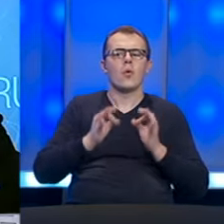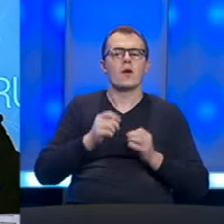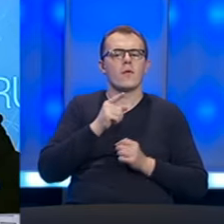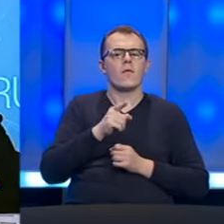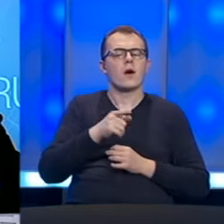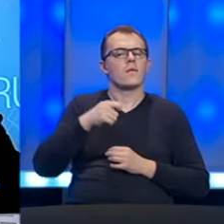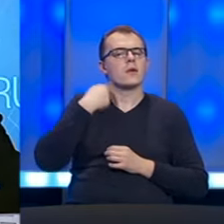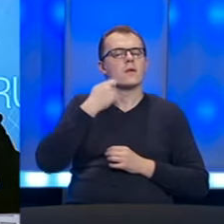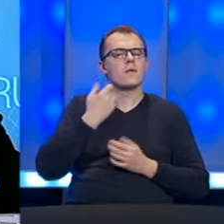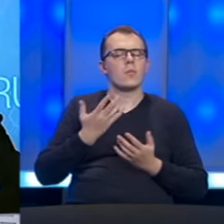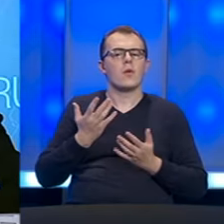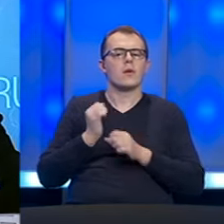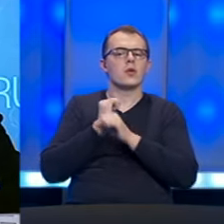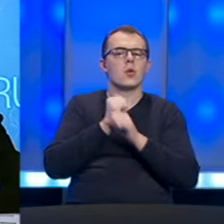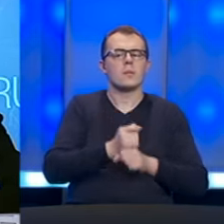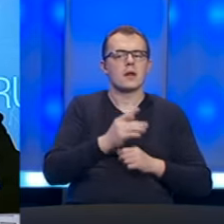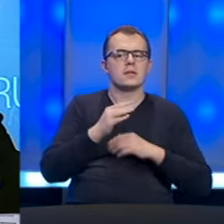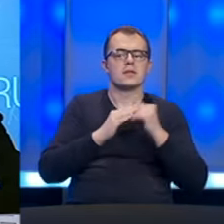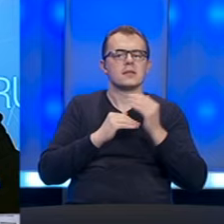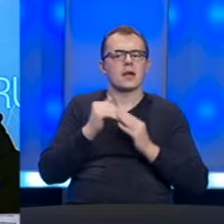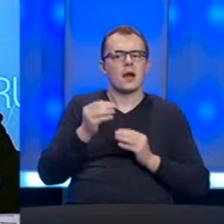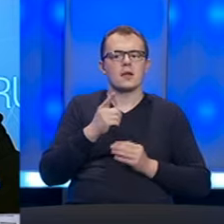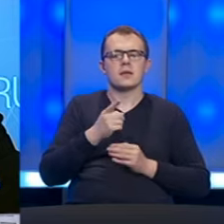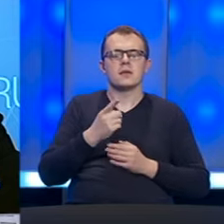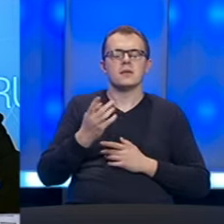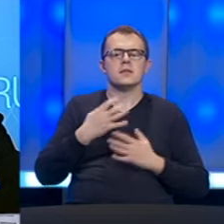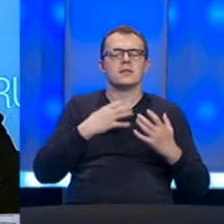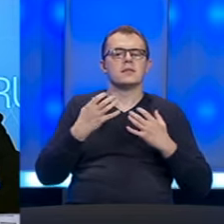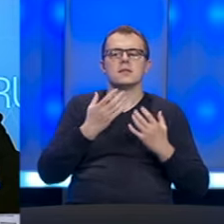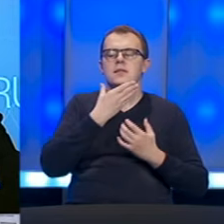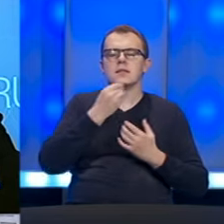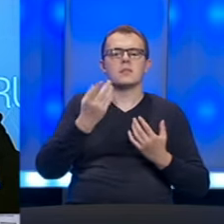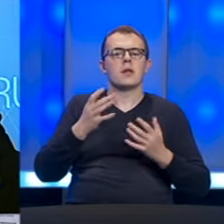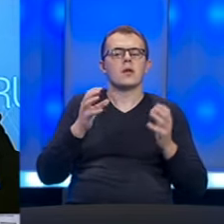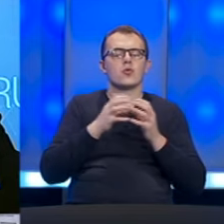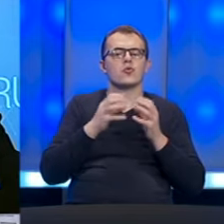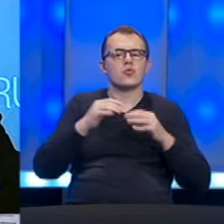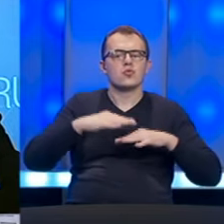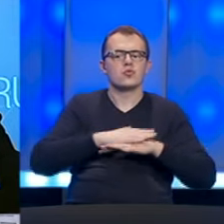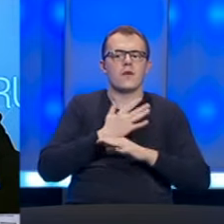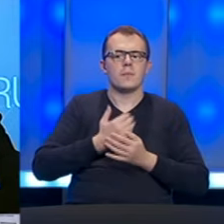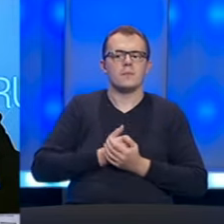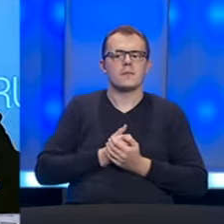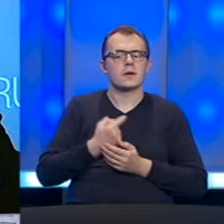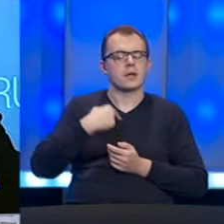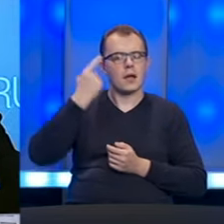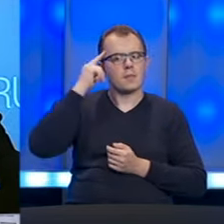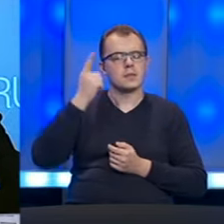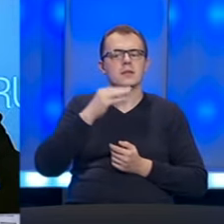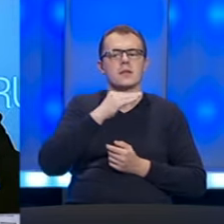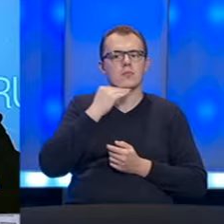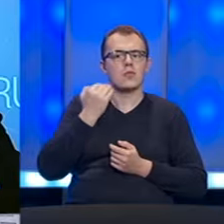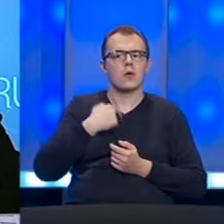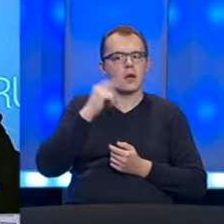ovakvi filmovi doprinose izgradnji senzibilnijeg društva, gospođo Marić? Ja mislim mnogo. Ja